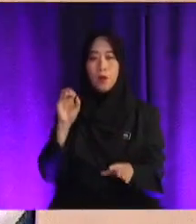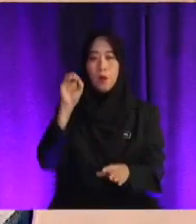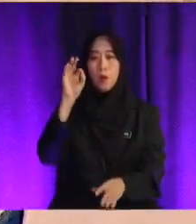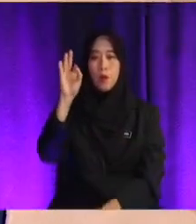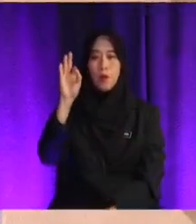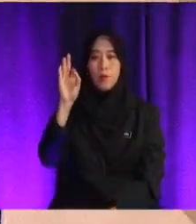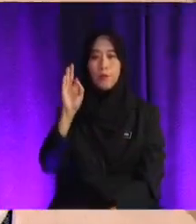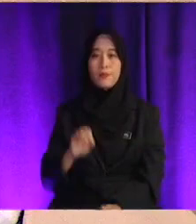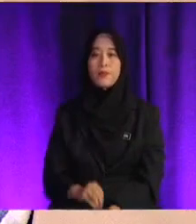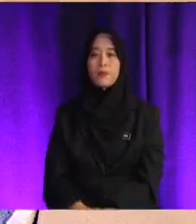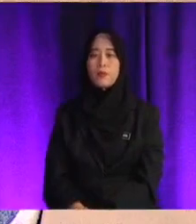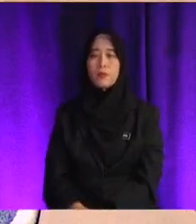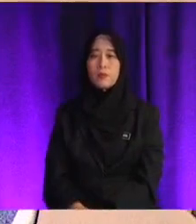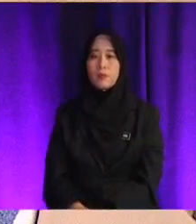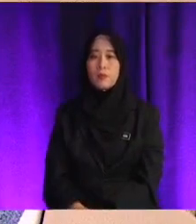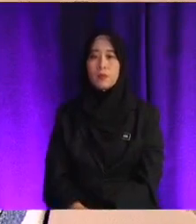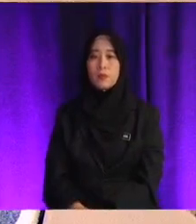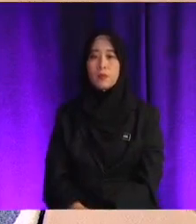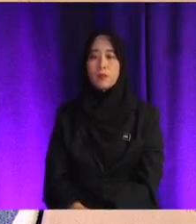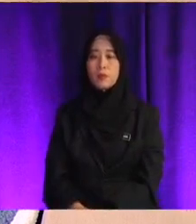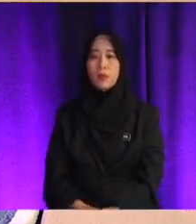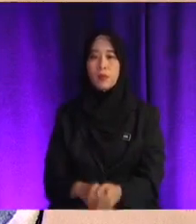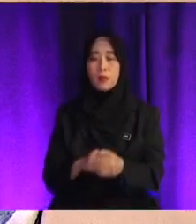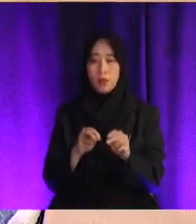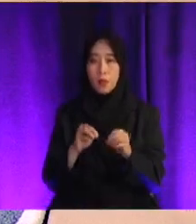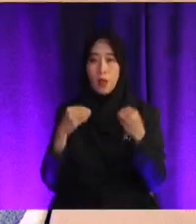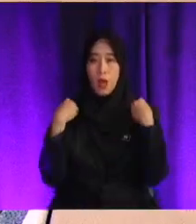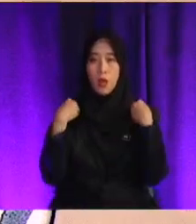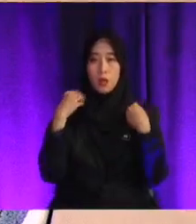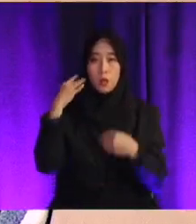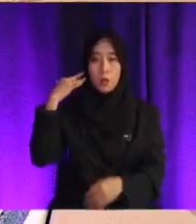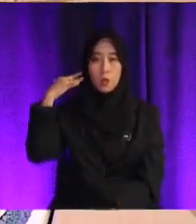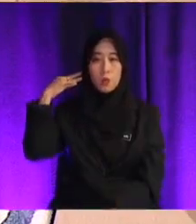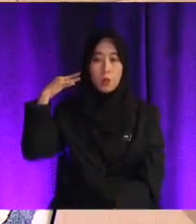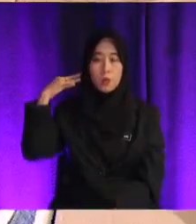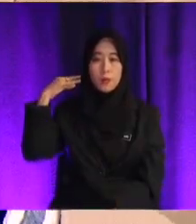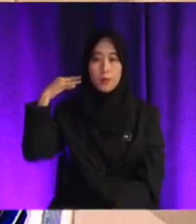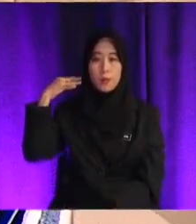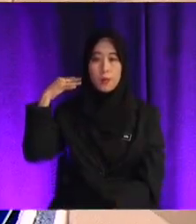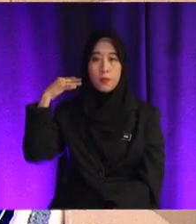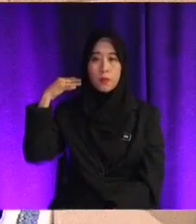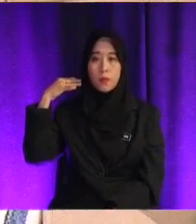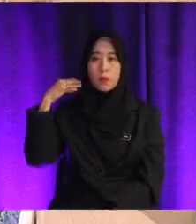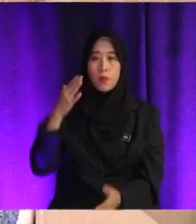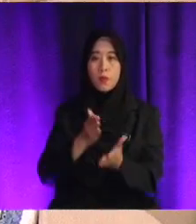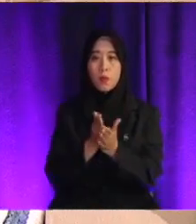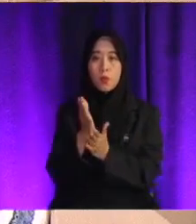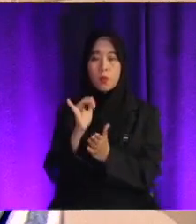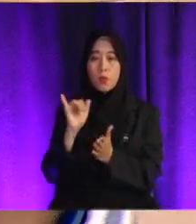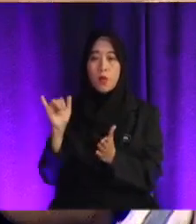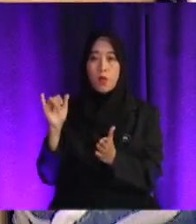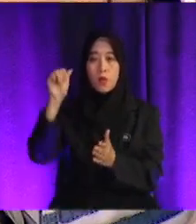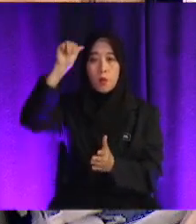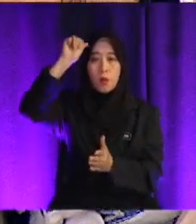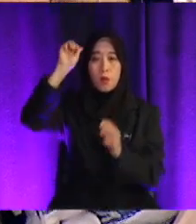off tu? Tu. Okey. Memang dah ada bunyi ya? Ada, cikgu. Okey. So, seterusnya Akmal boleh lakukan